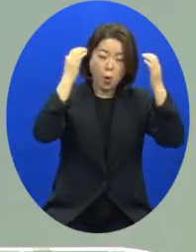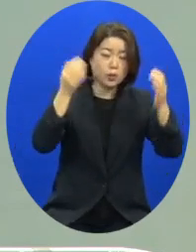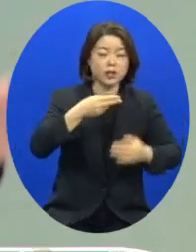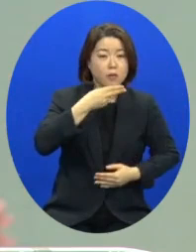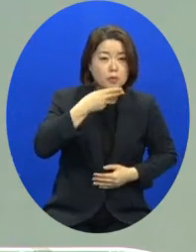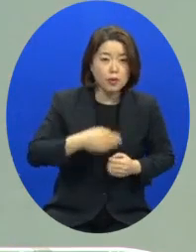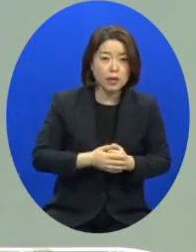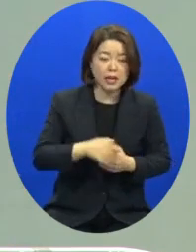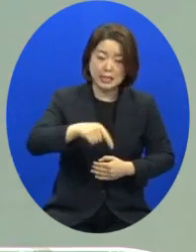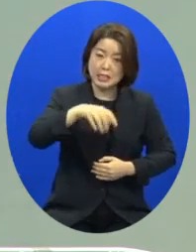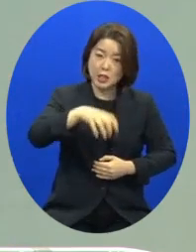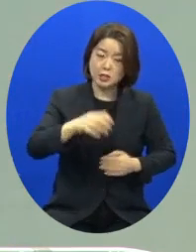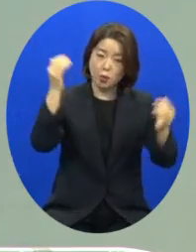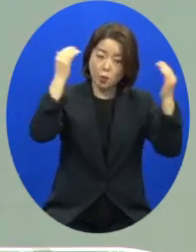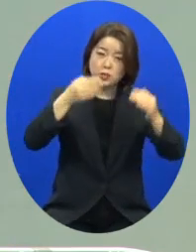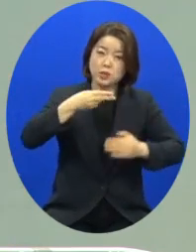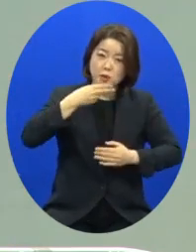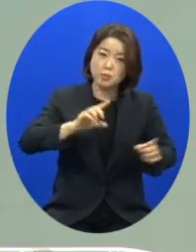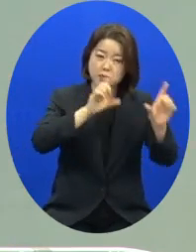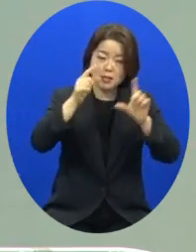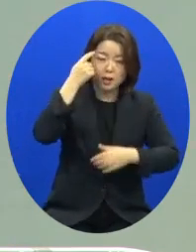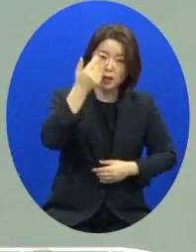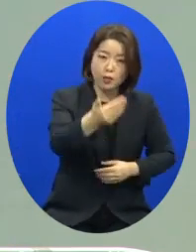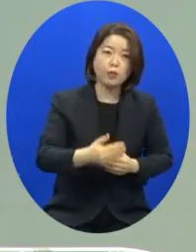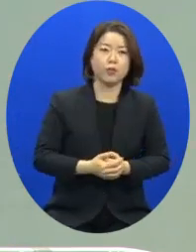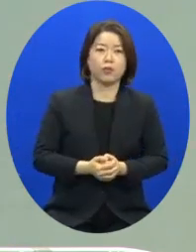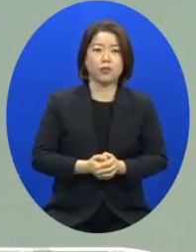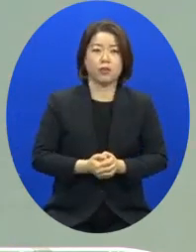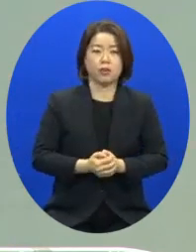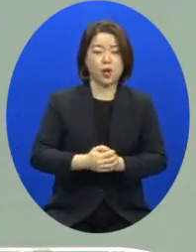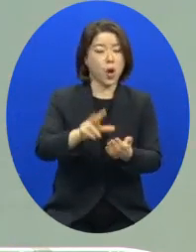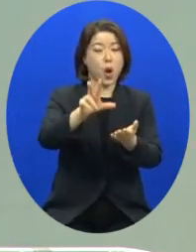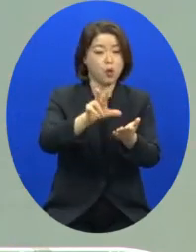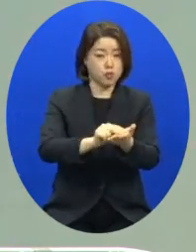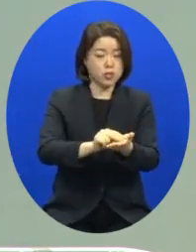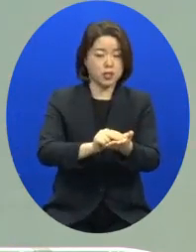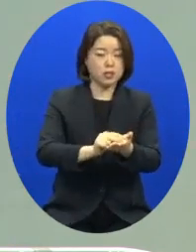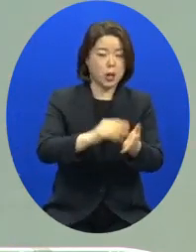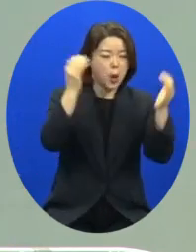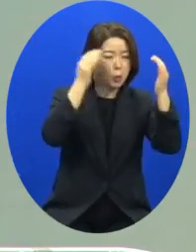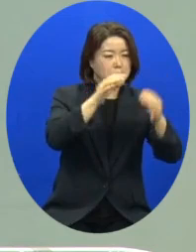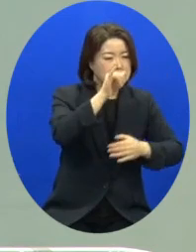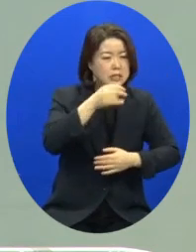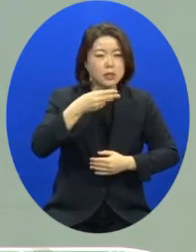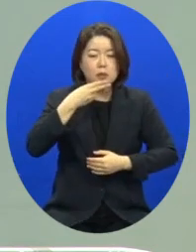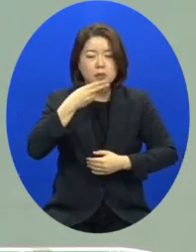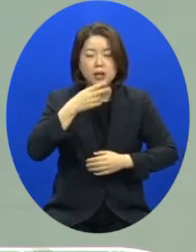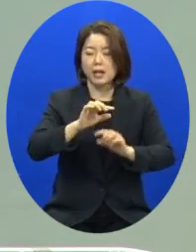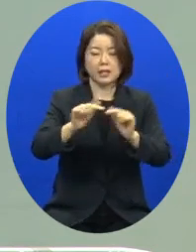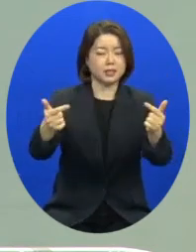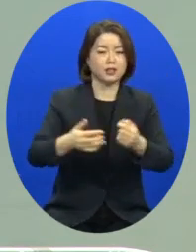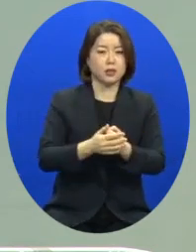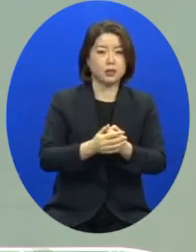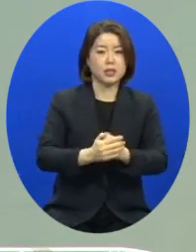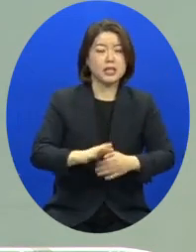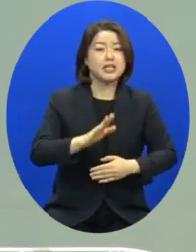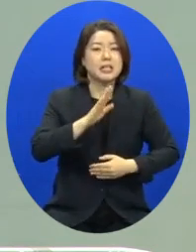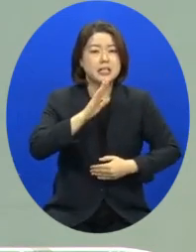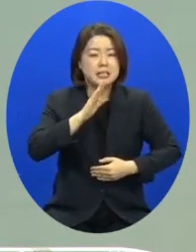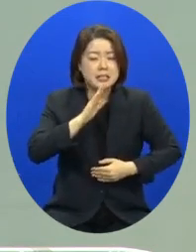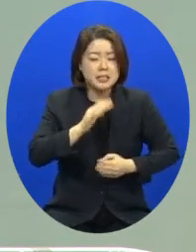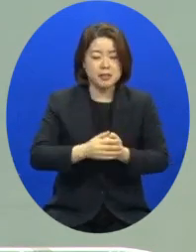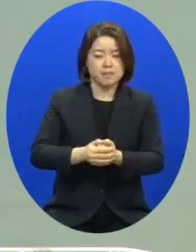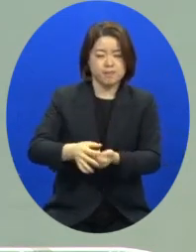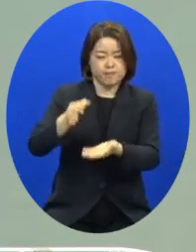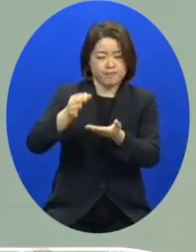여기서는 그냥 고생 안 하고 삽니까? 문제는 고생하냐 안 하냐가 아닙니다. 진짜 가치 있는 고생을